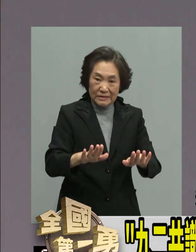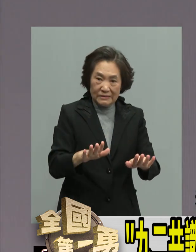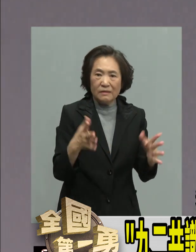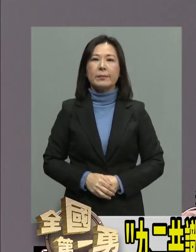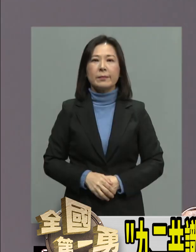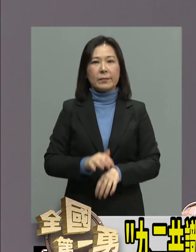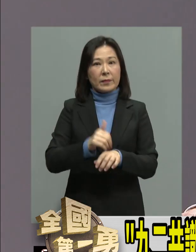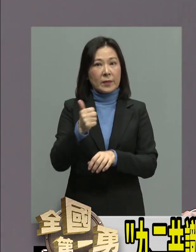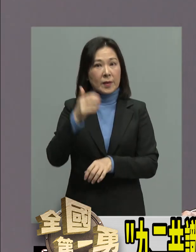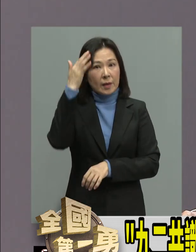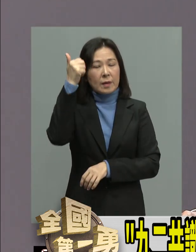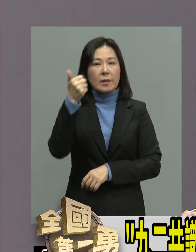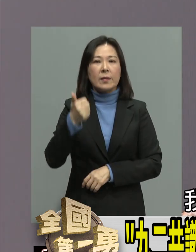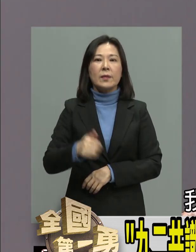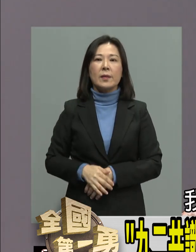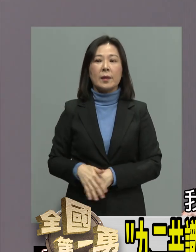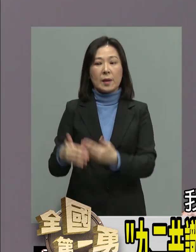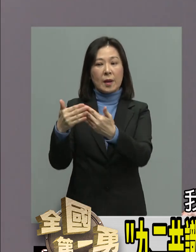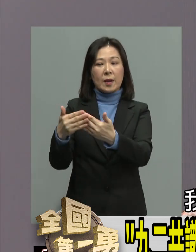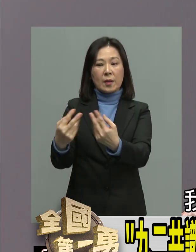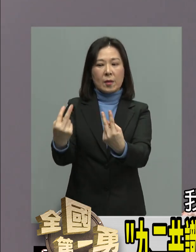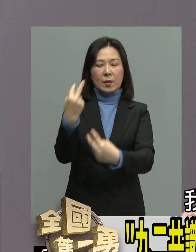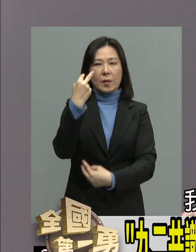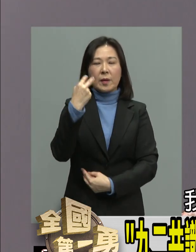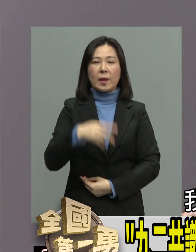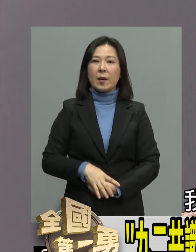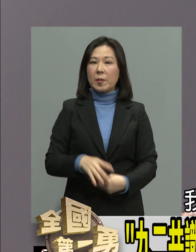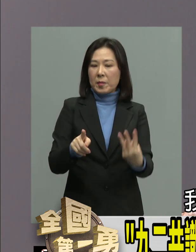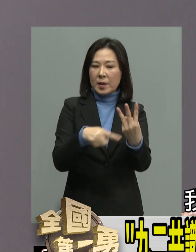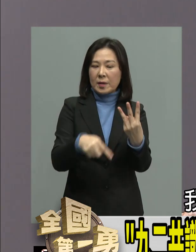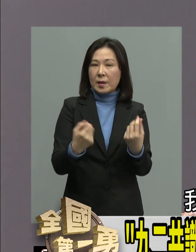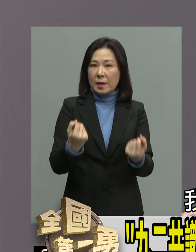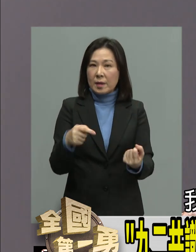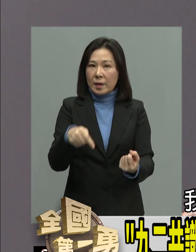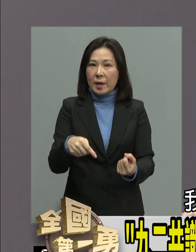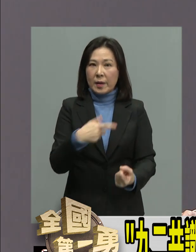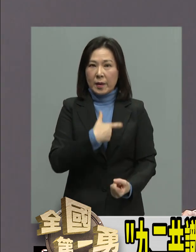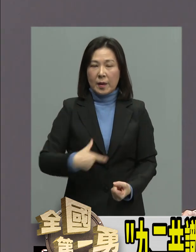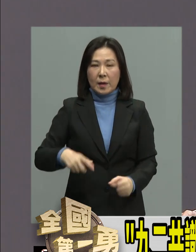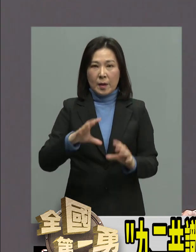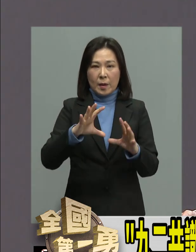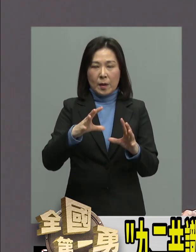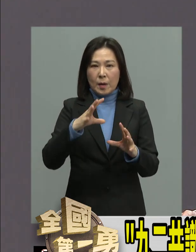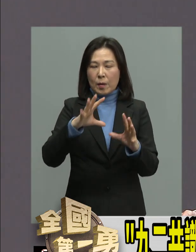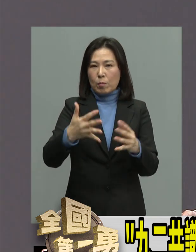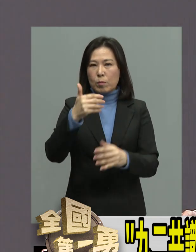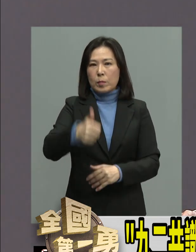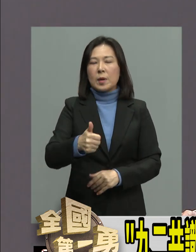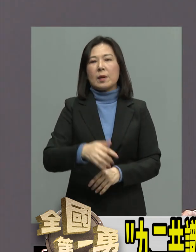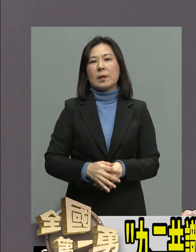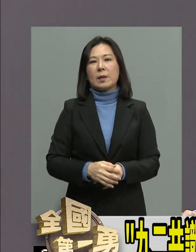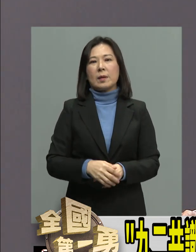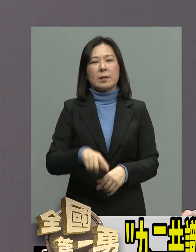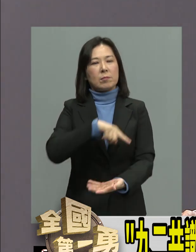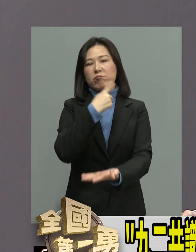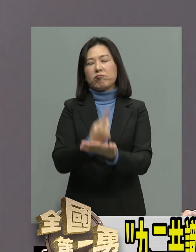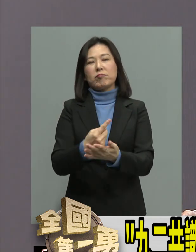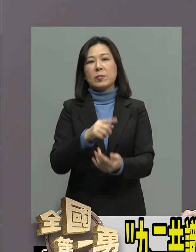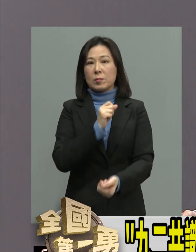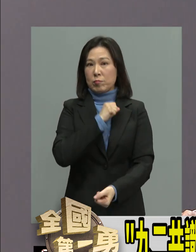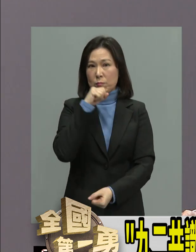的真和平，在中国的眼中，我们三人站在这里参选总统，通通都是台独，你们接不接